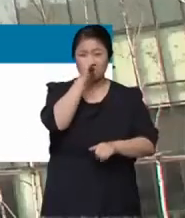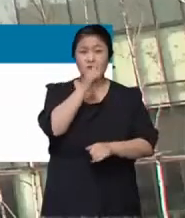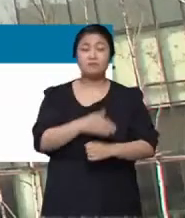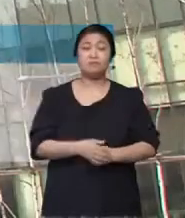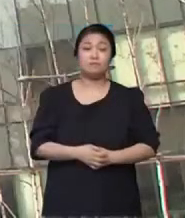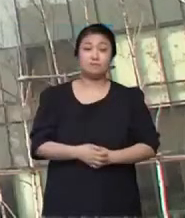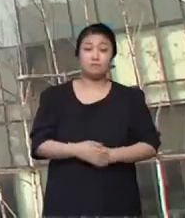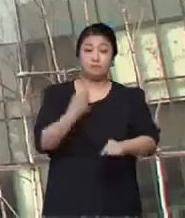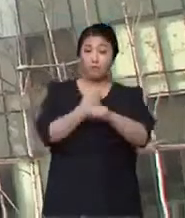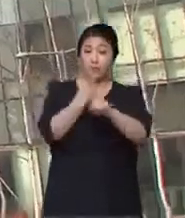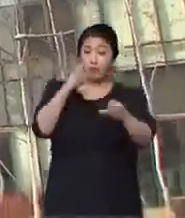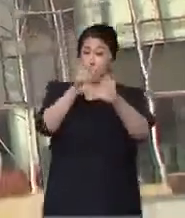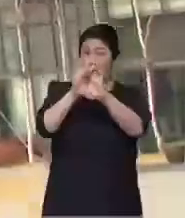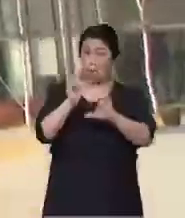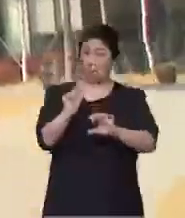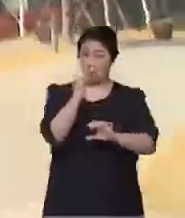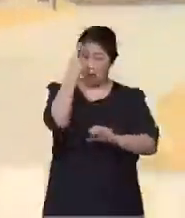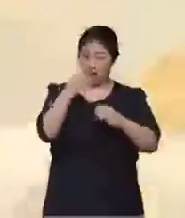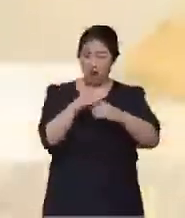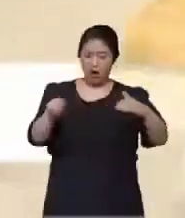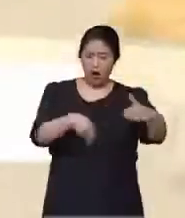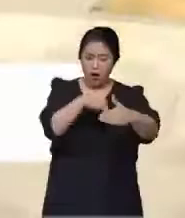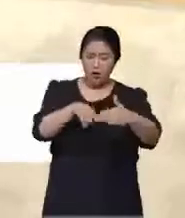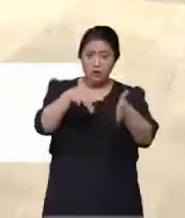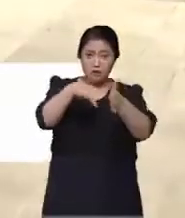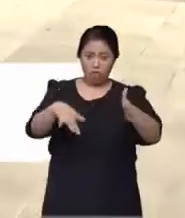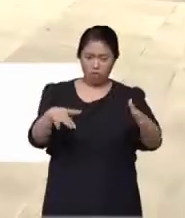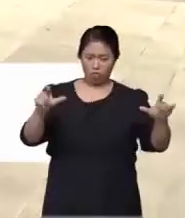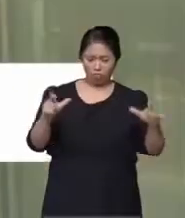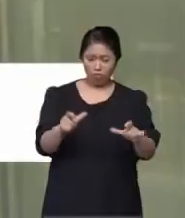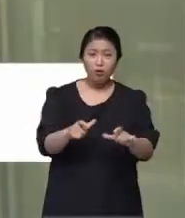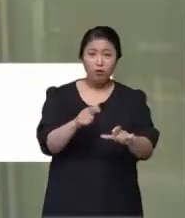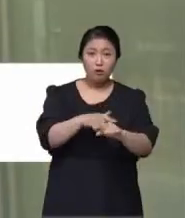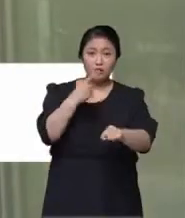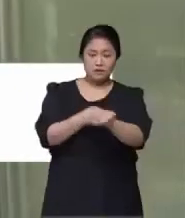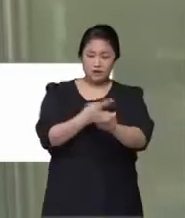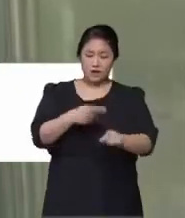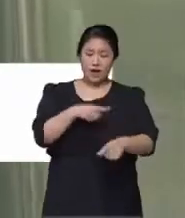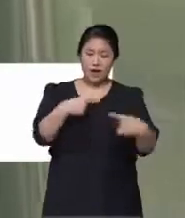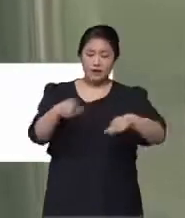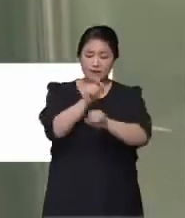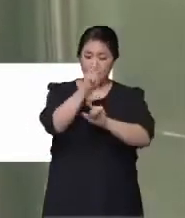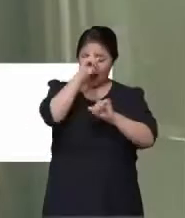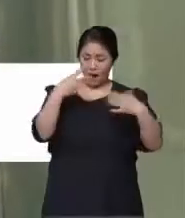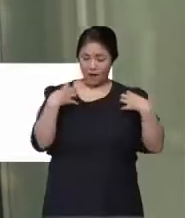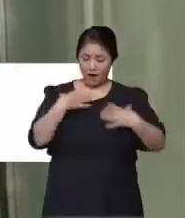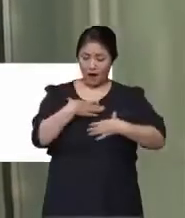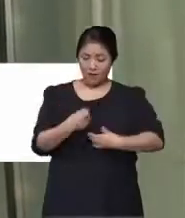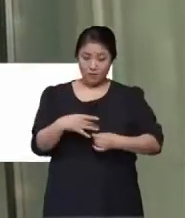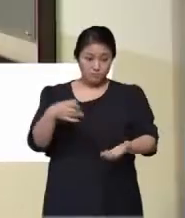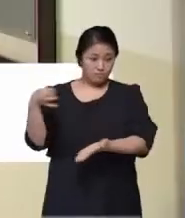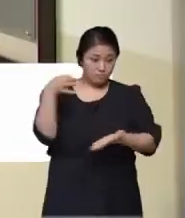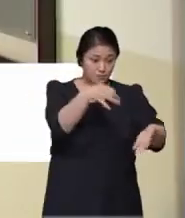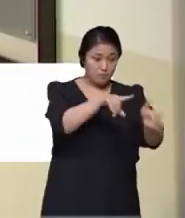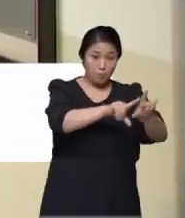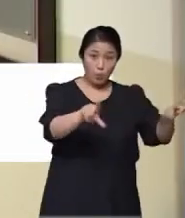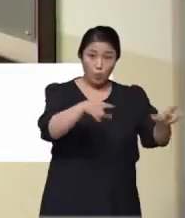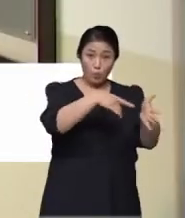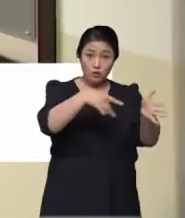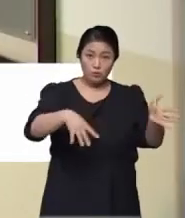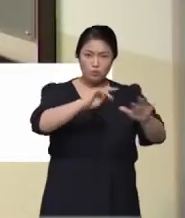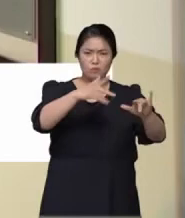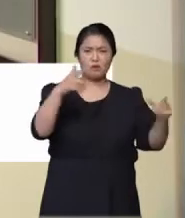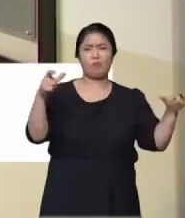있습니다. 지난해 코로나19 여파로 내국세 세수가 줄면서 행정안전부에서 지자체로 내려보내는